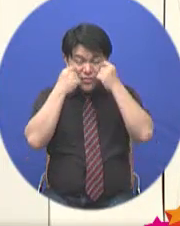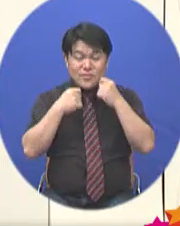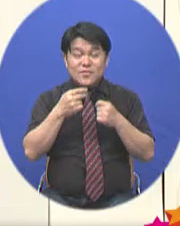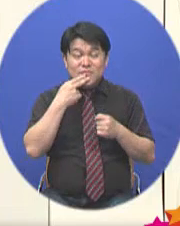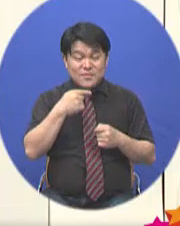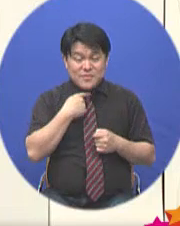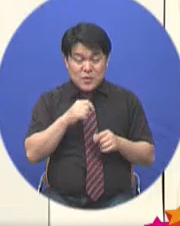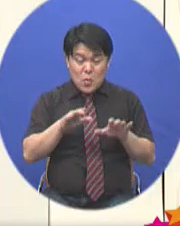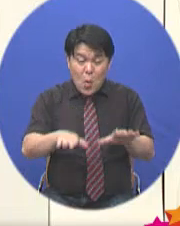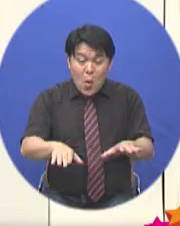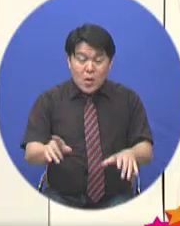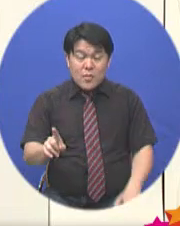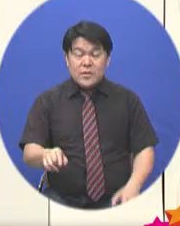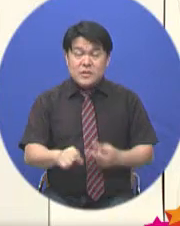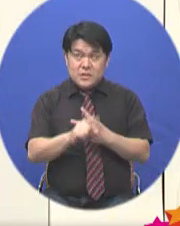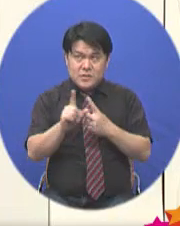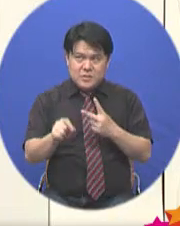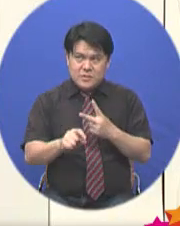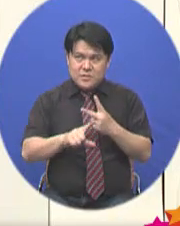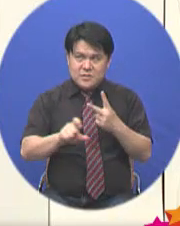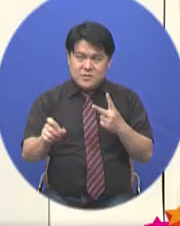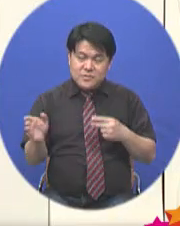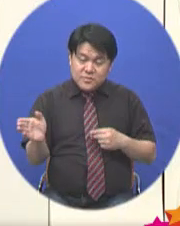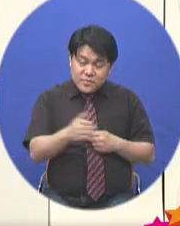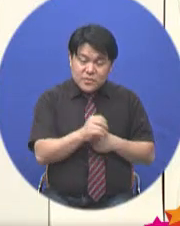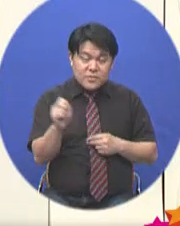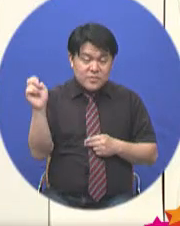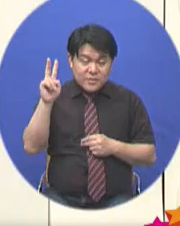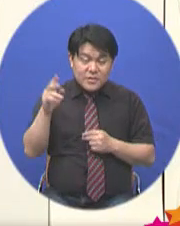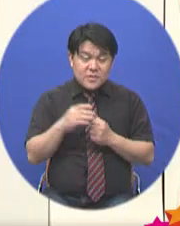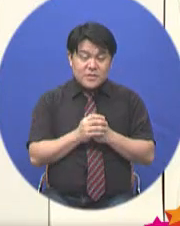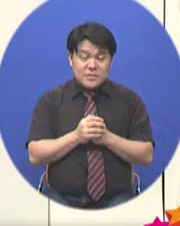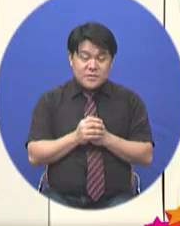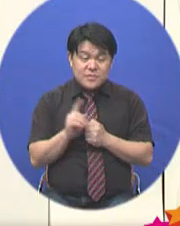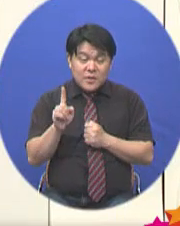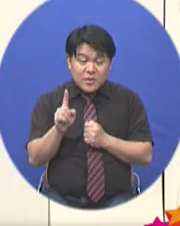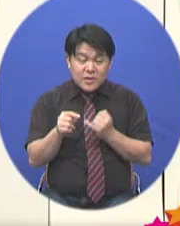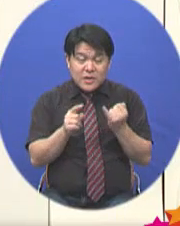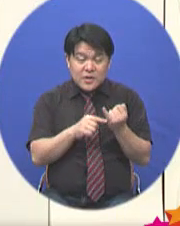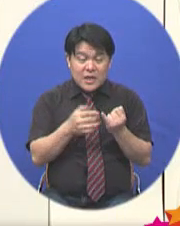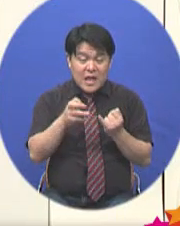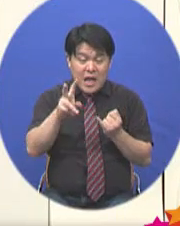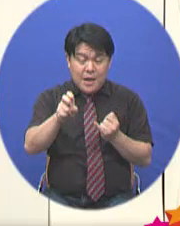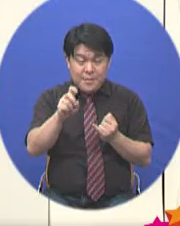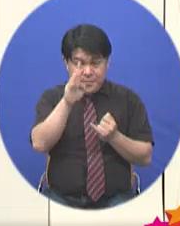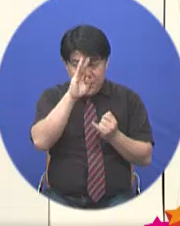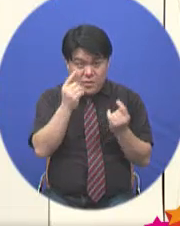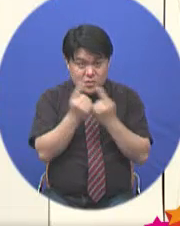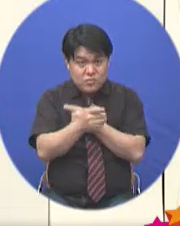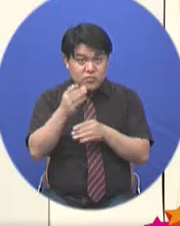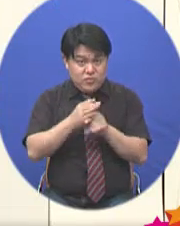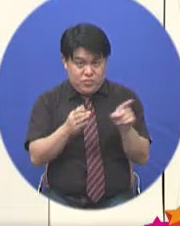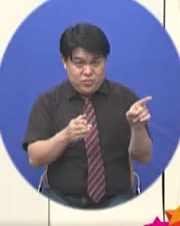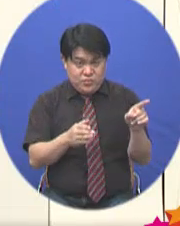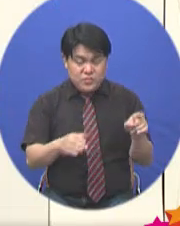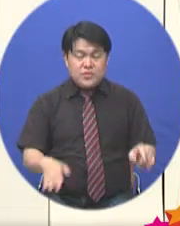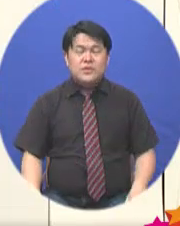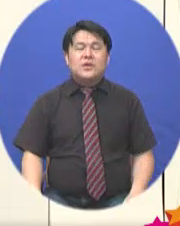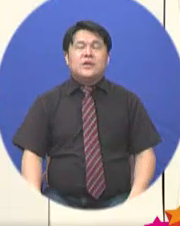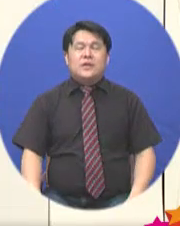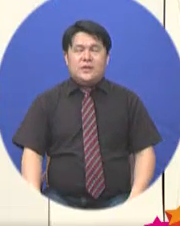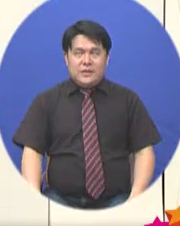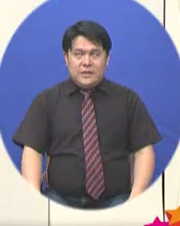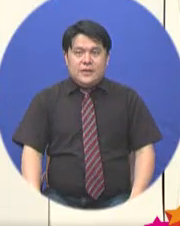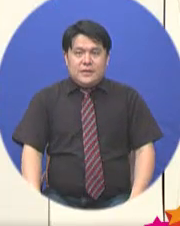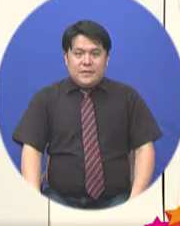네. 금년 2월 15일부터 암 걸려서 지금 암 치료를 하고 있습니다. 아이고, 이게